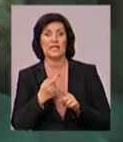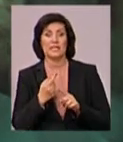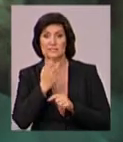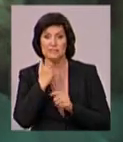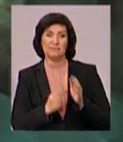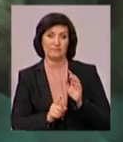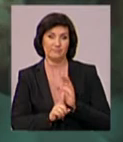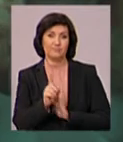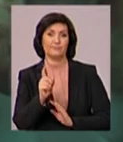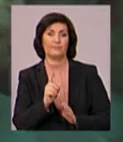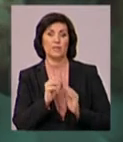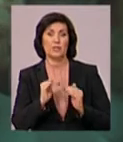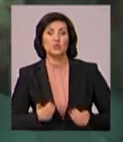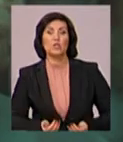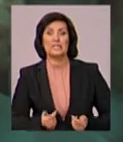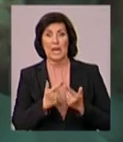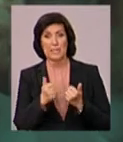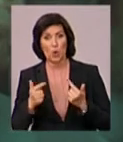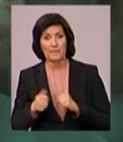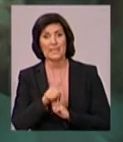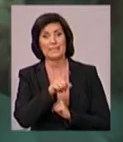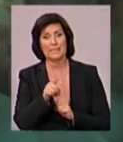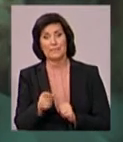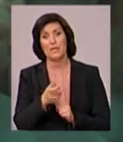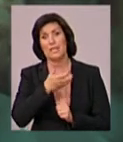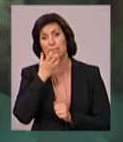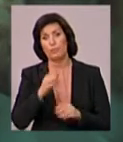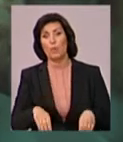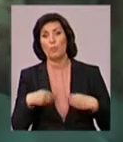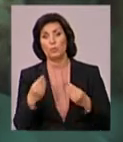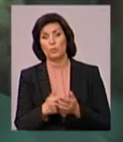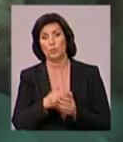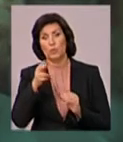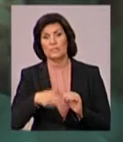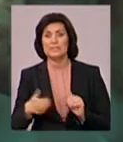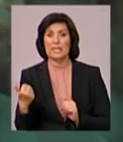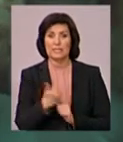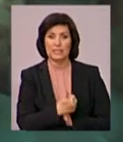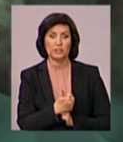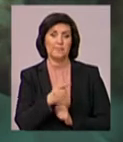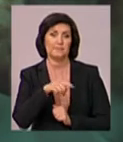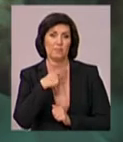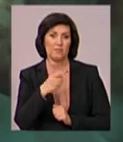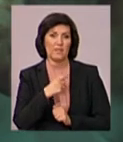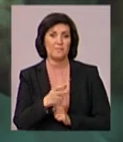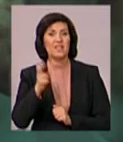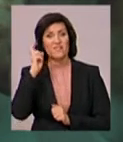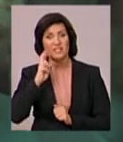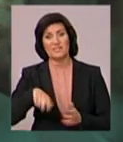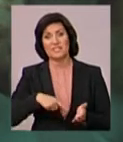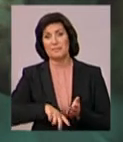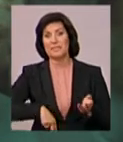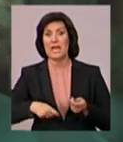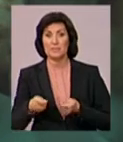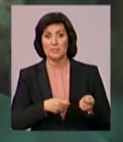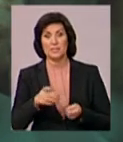зазвичай починають опалювати соціальні об'єкти. Їм тепло подадуть до кінця тижня, запевняють у Київській міській